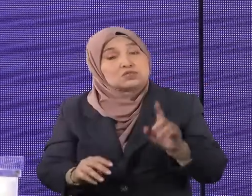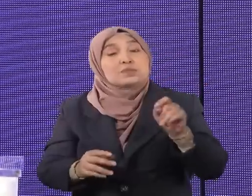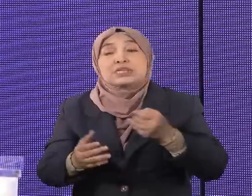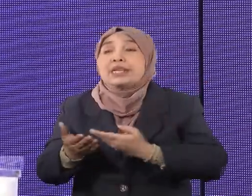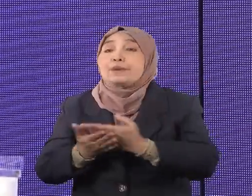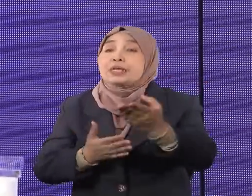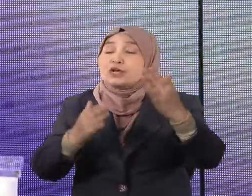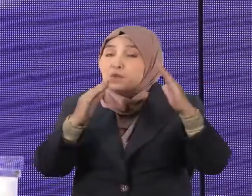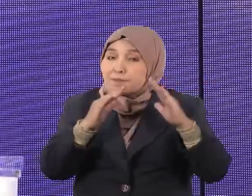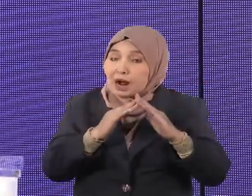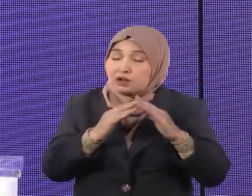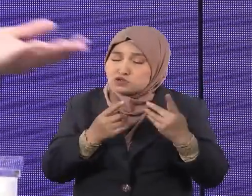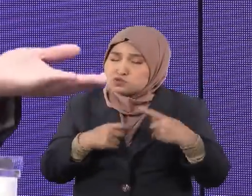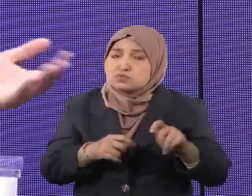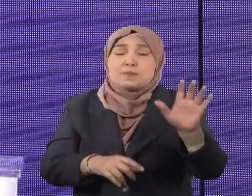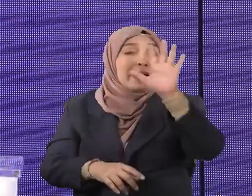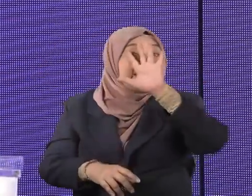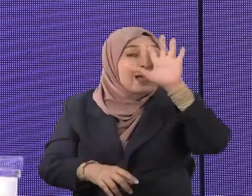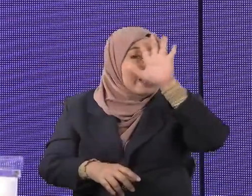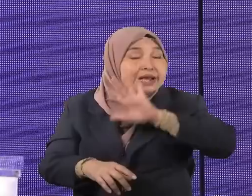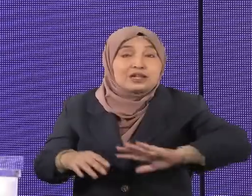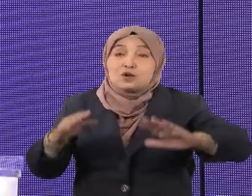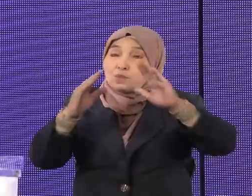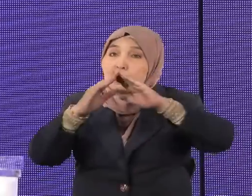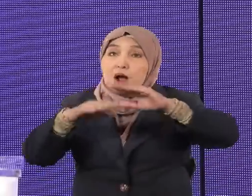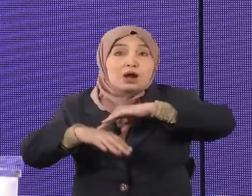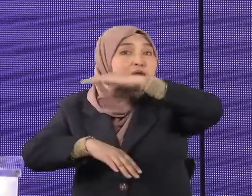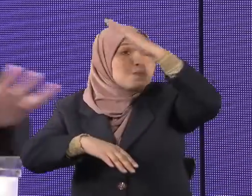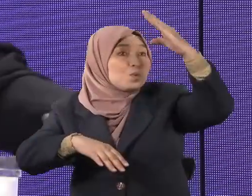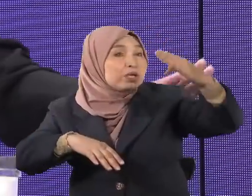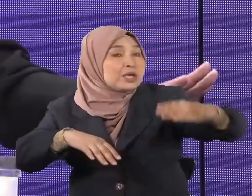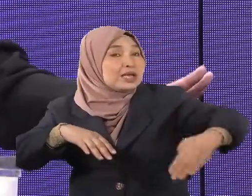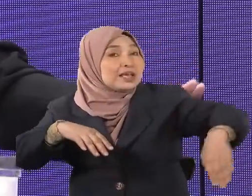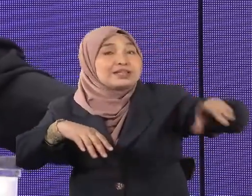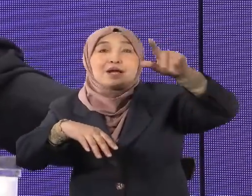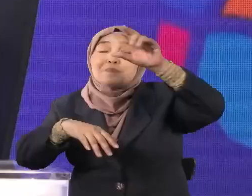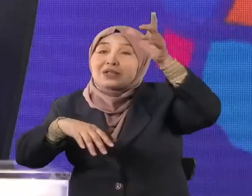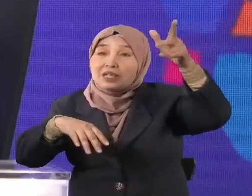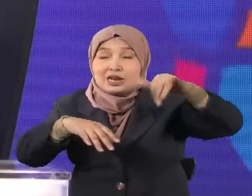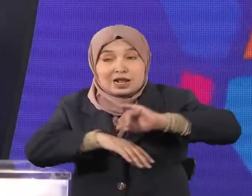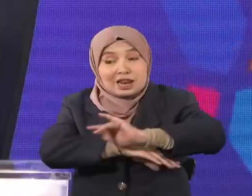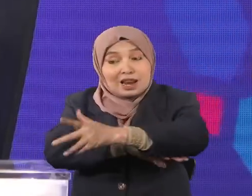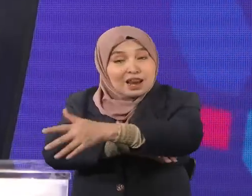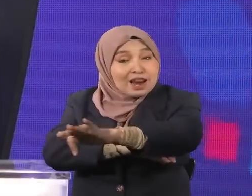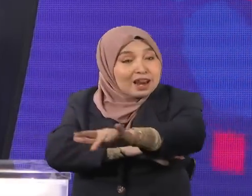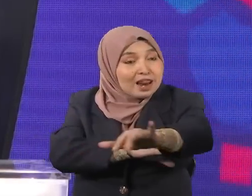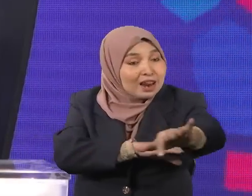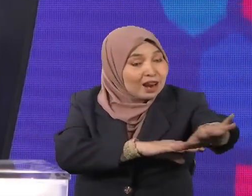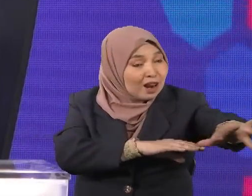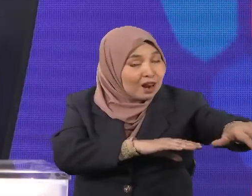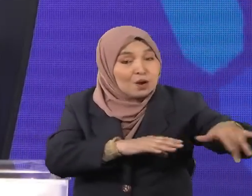rumah. Kan? Cuba bayangkan kalau ada rumah sebabnya di atas bukit dan di bawahnya itu ada laut dan di sekitarnya